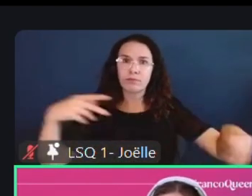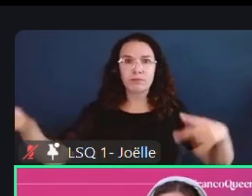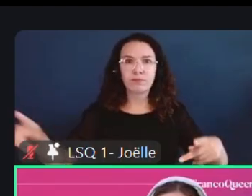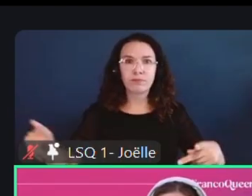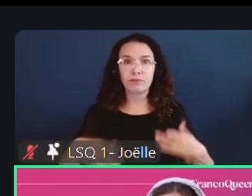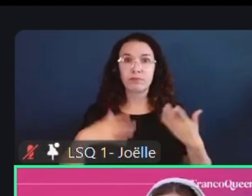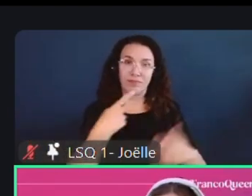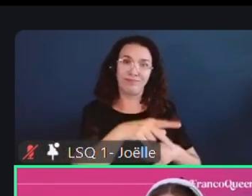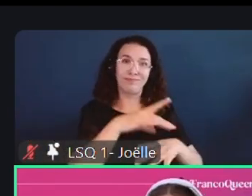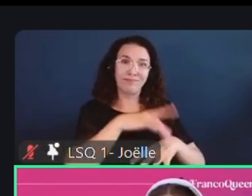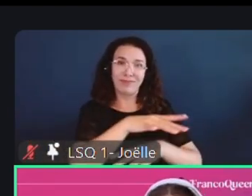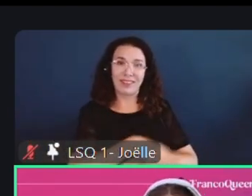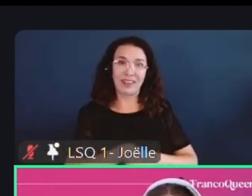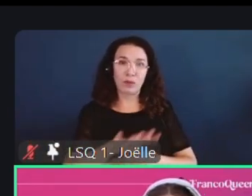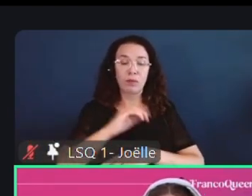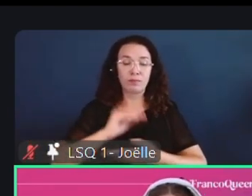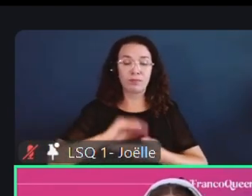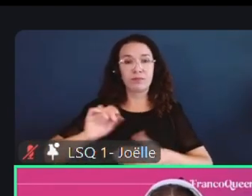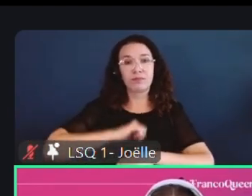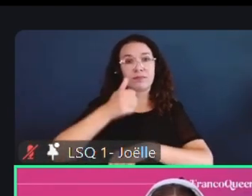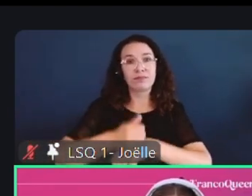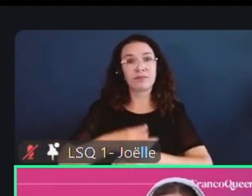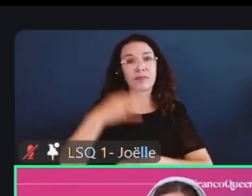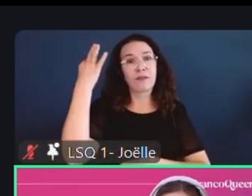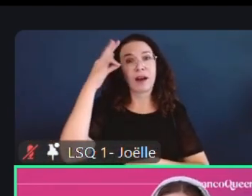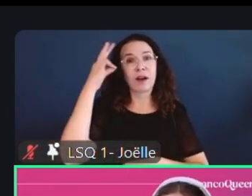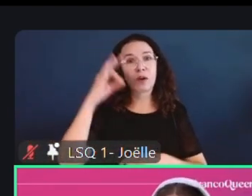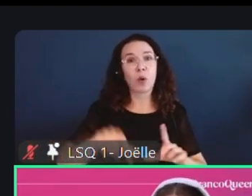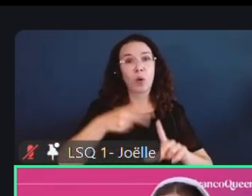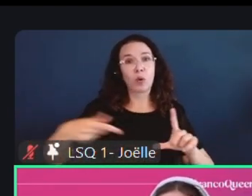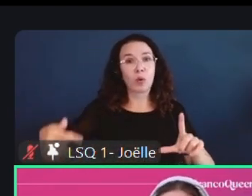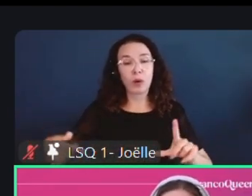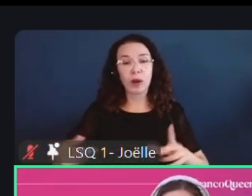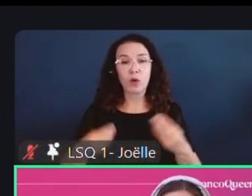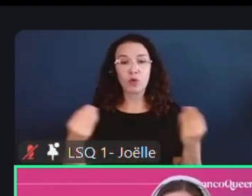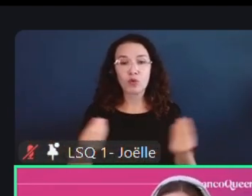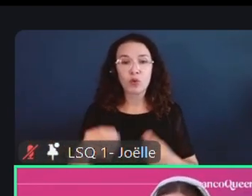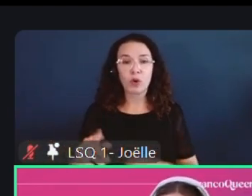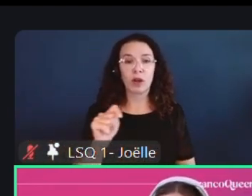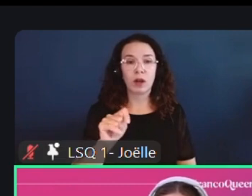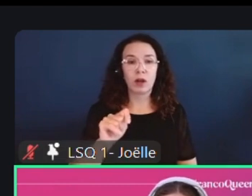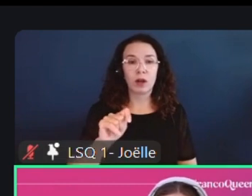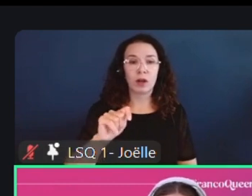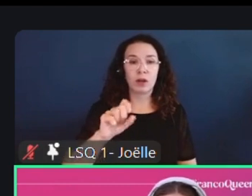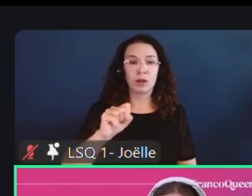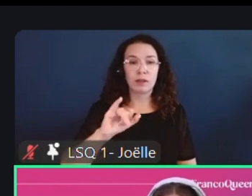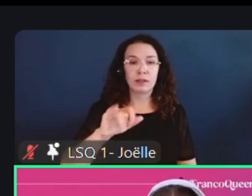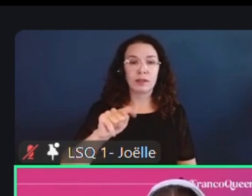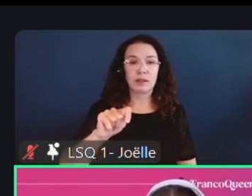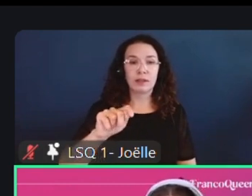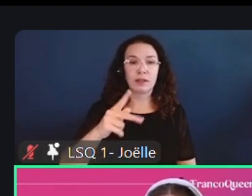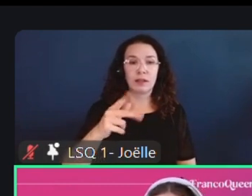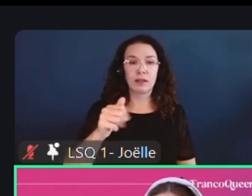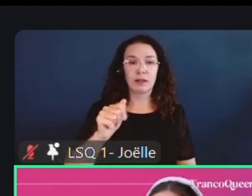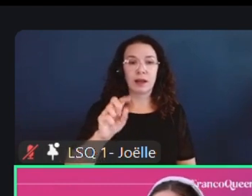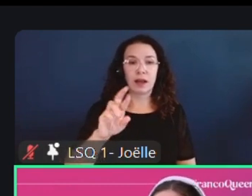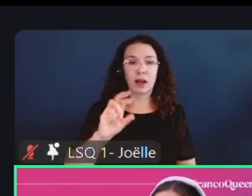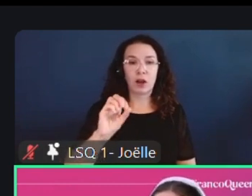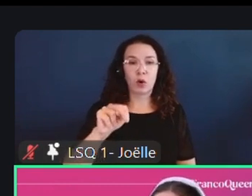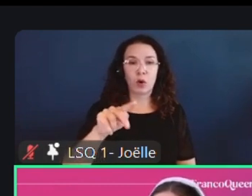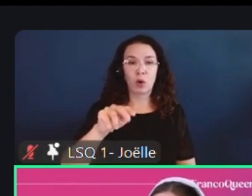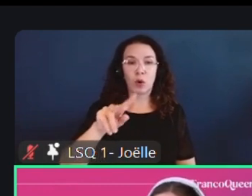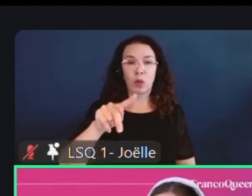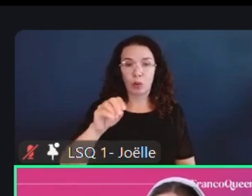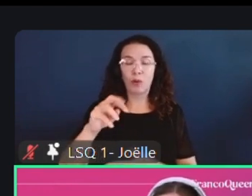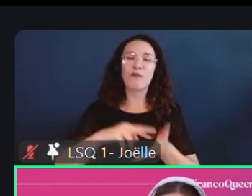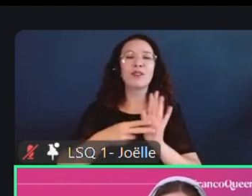en l'occurrence, le siège social de Franco Queer est basé à Chitkarunto, connu colonialement sous le nom de Toronto, qui